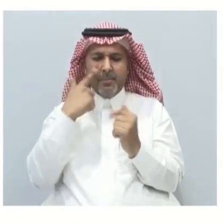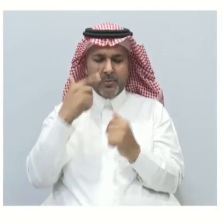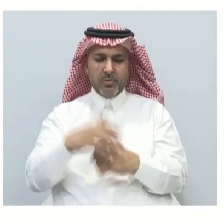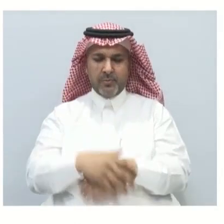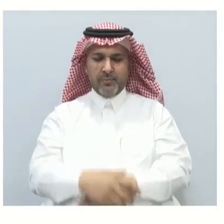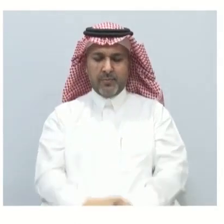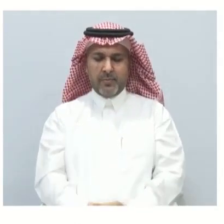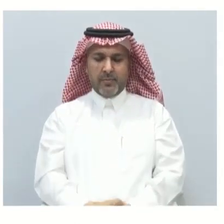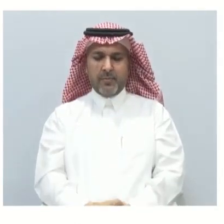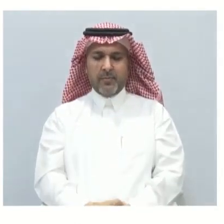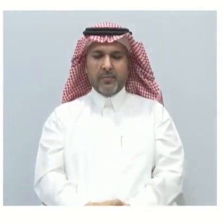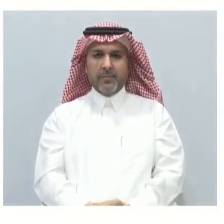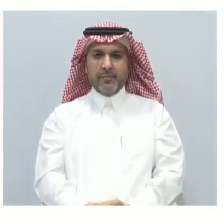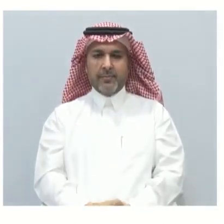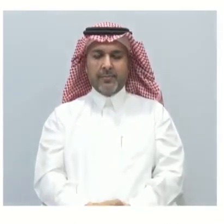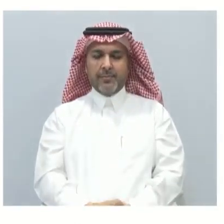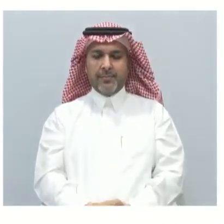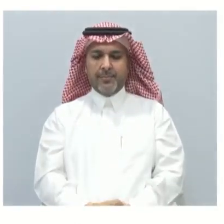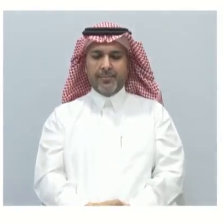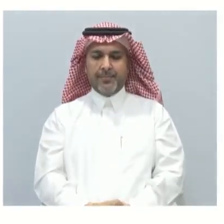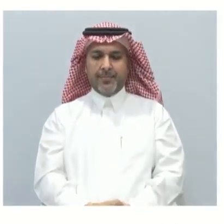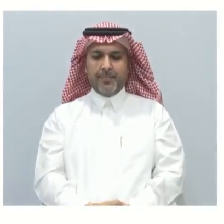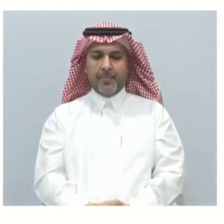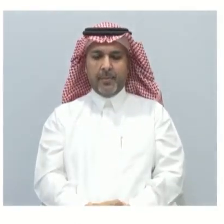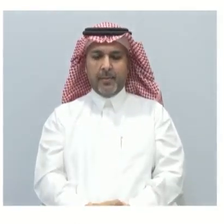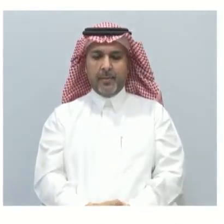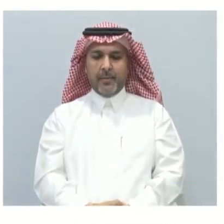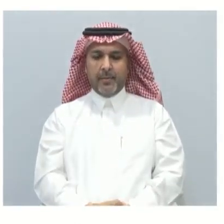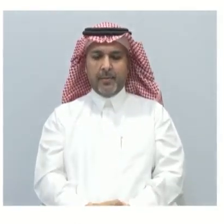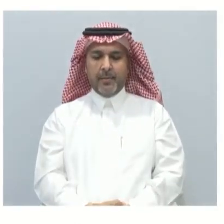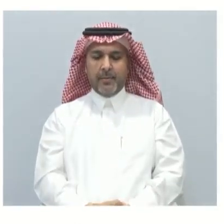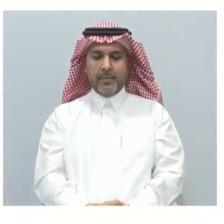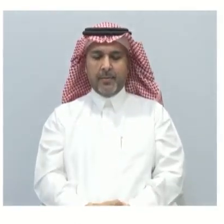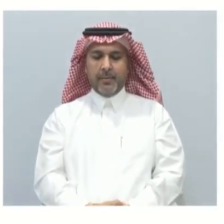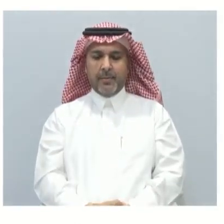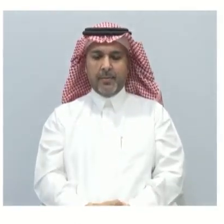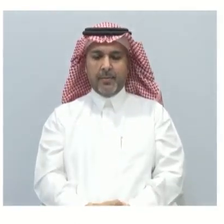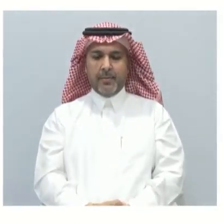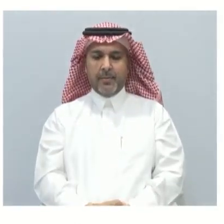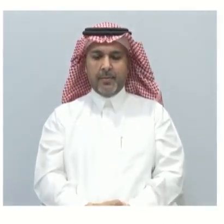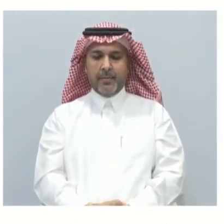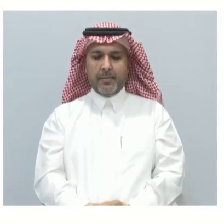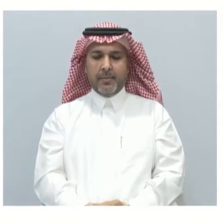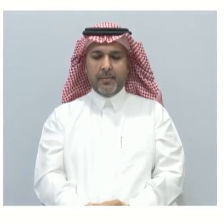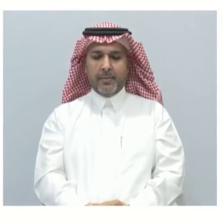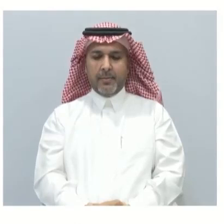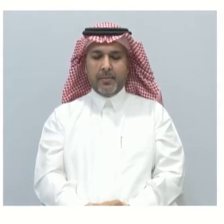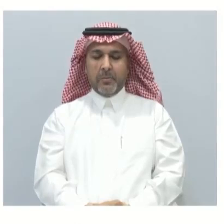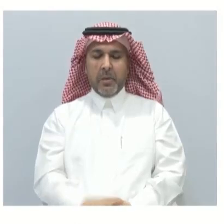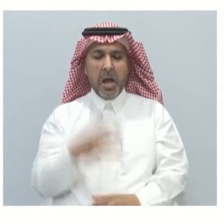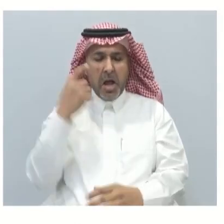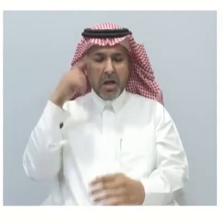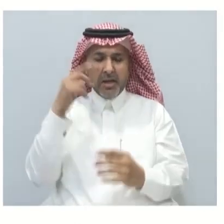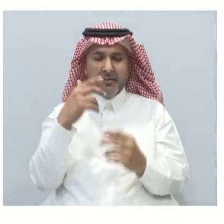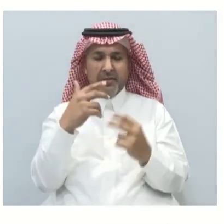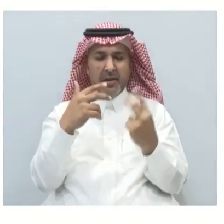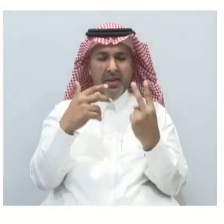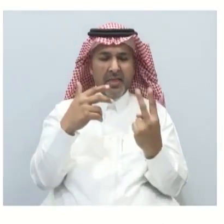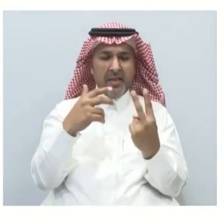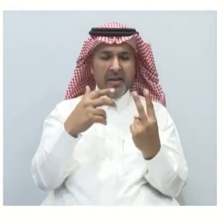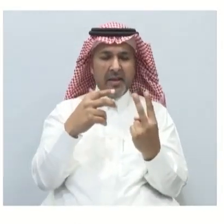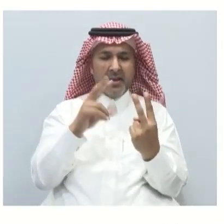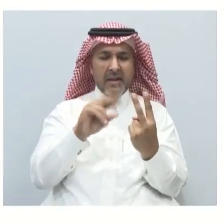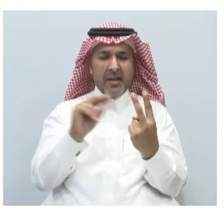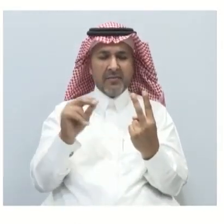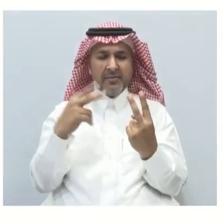واي فبالتالي انا ابغى اوحد الاساس فاما اني اوحد الثمانيه على الاثنين او اوحد الاثنين على الثمانيه دائما